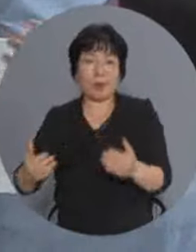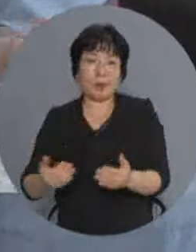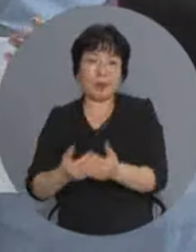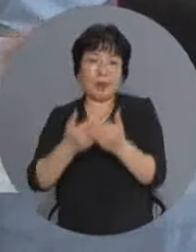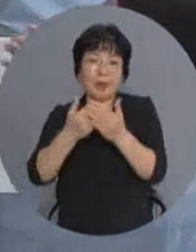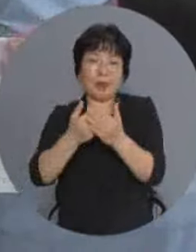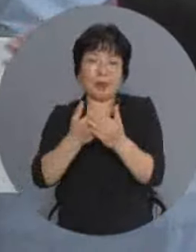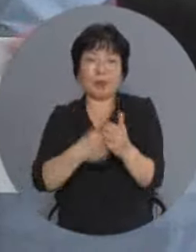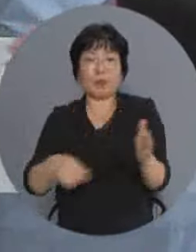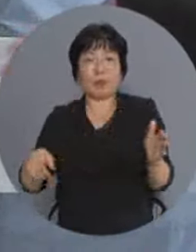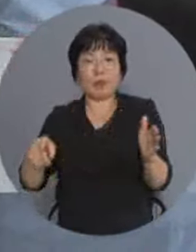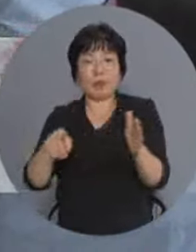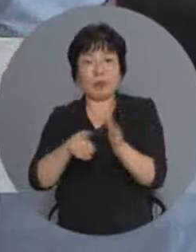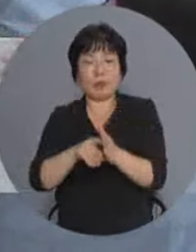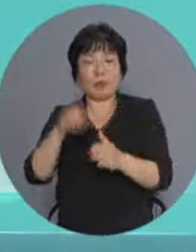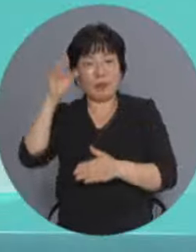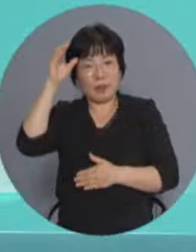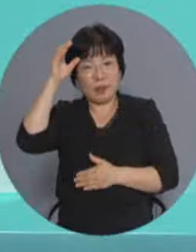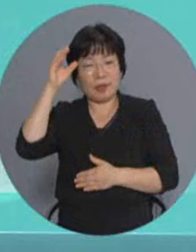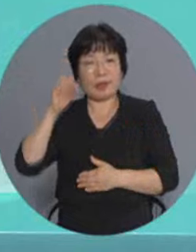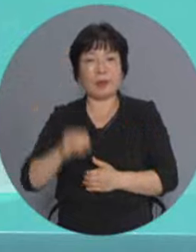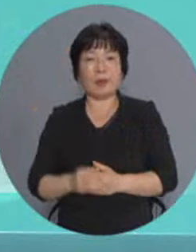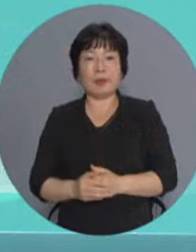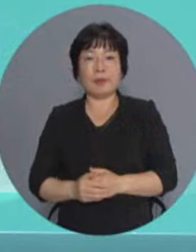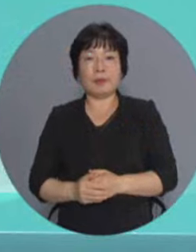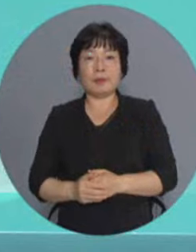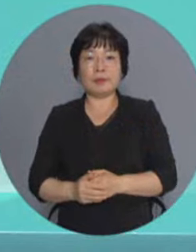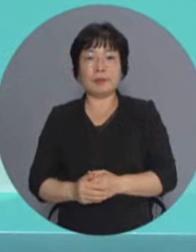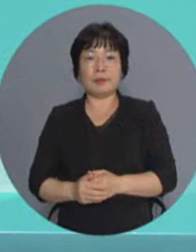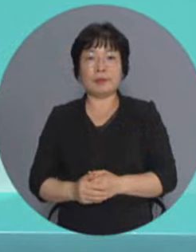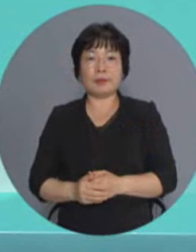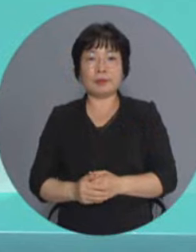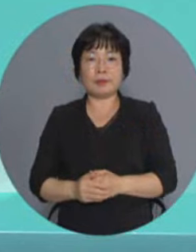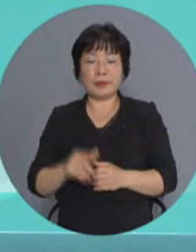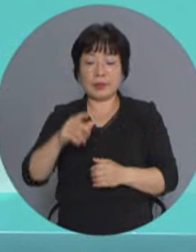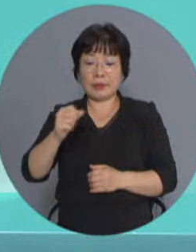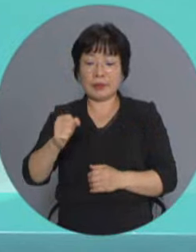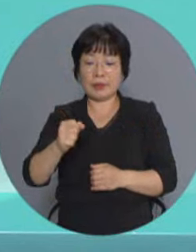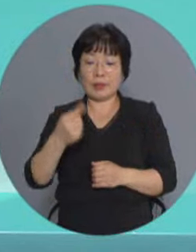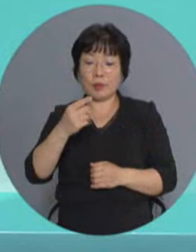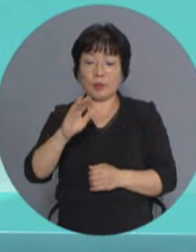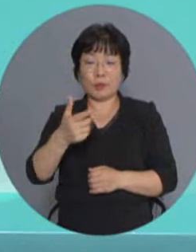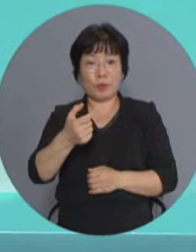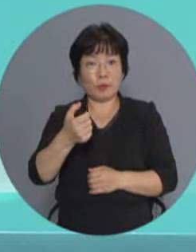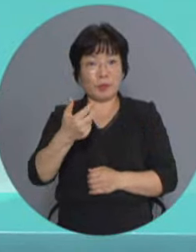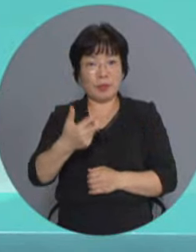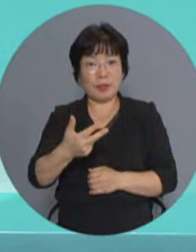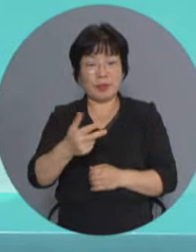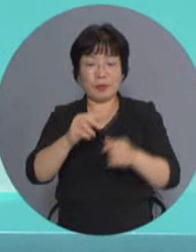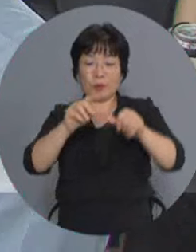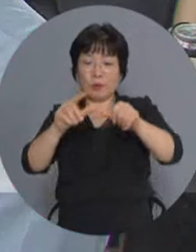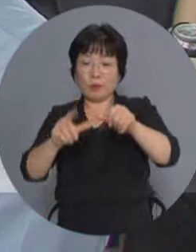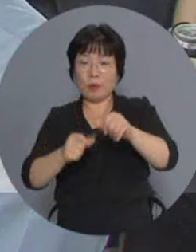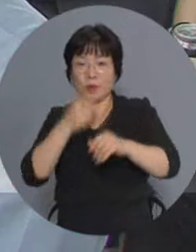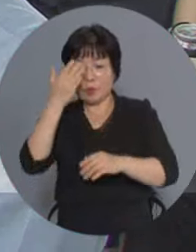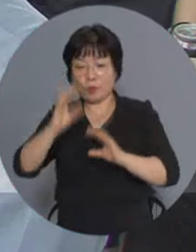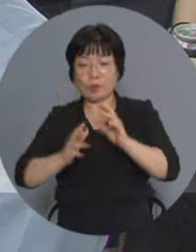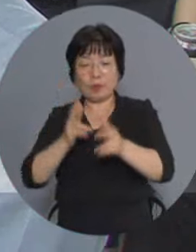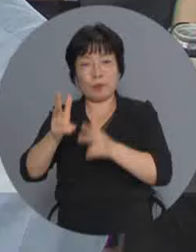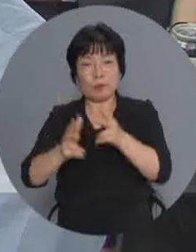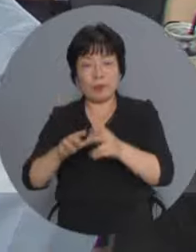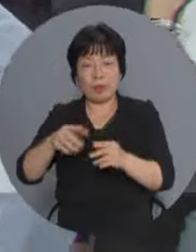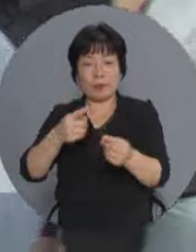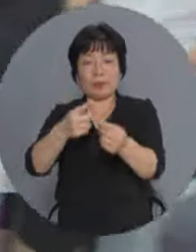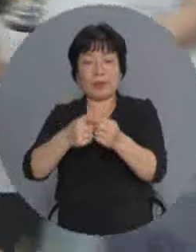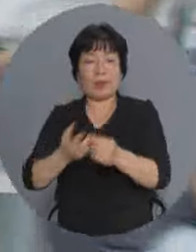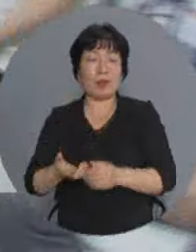경제성장을 이끌어가길 기대한다고 밝혔습니다 지스 칼텍스는 1967년 5월 여소 산단에 가장